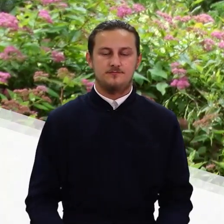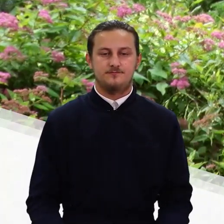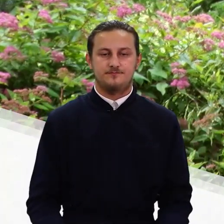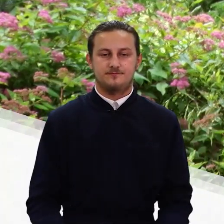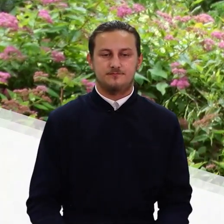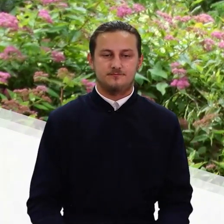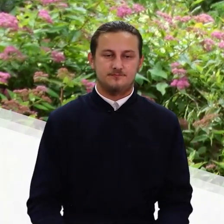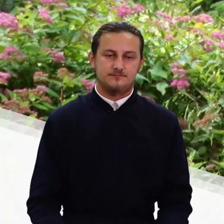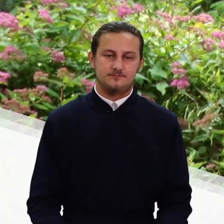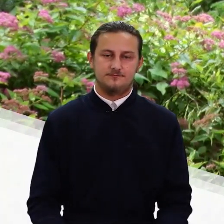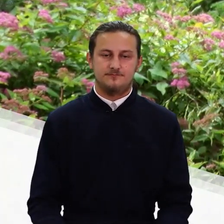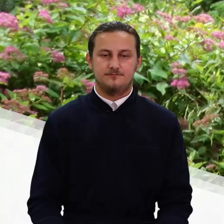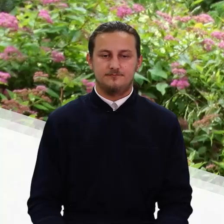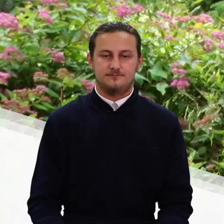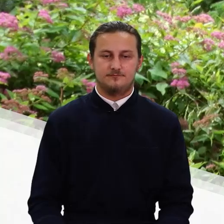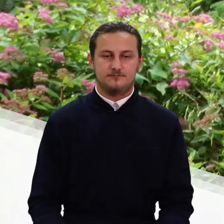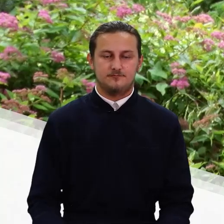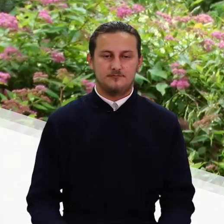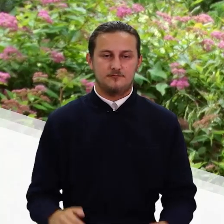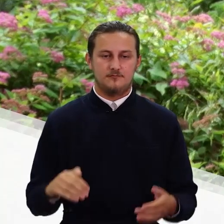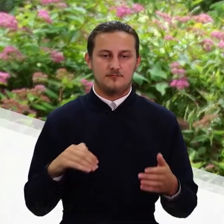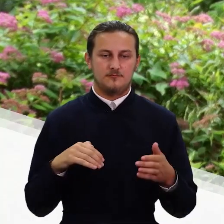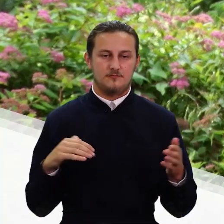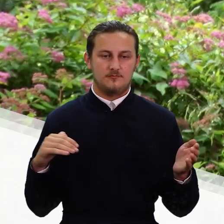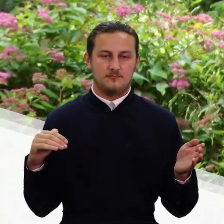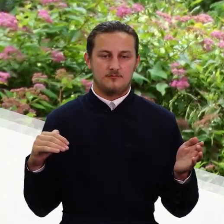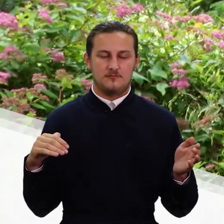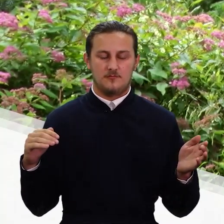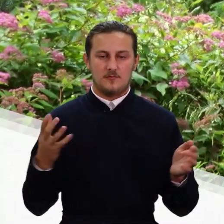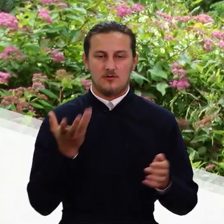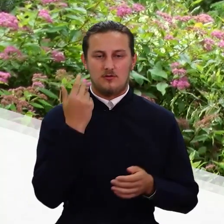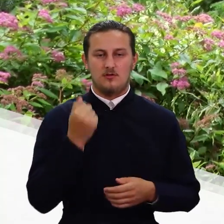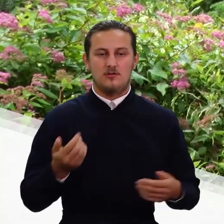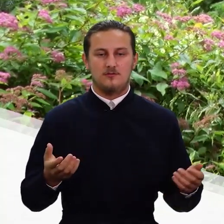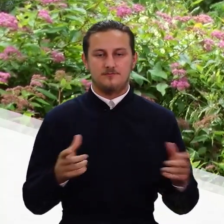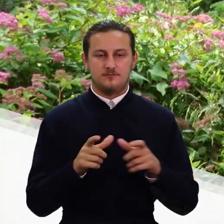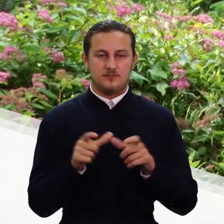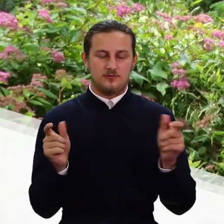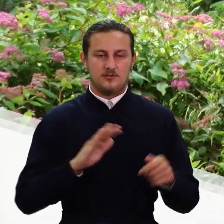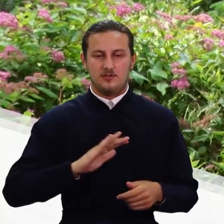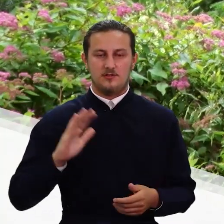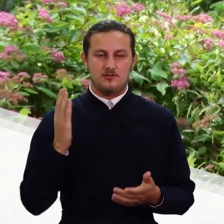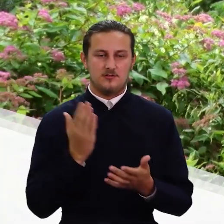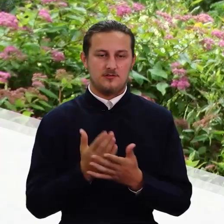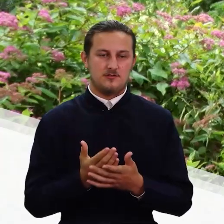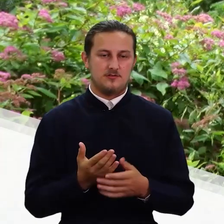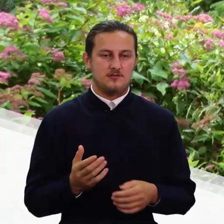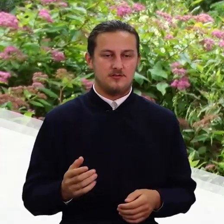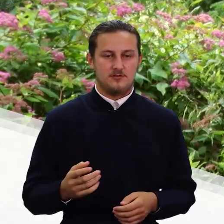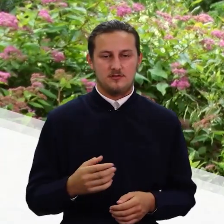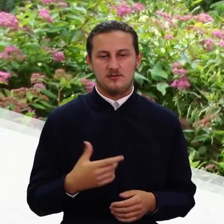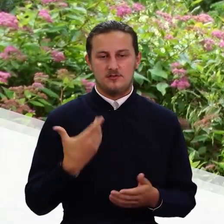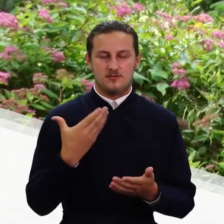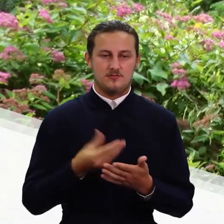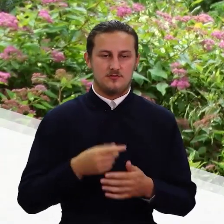зміряють її гординю, зміряють те, до чого вона не звикла, до того, що вона не є я, а є щось